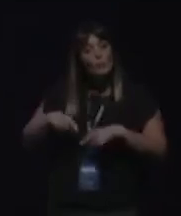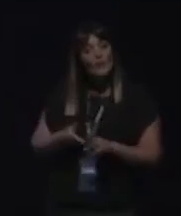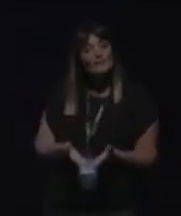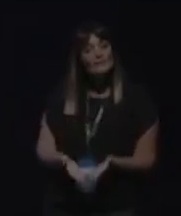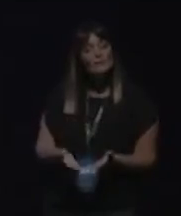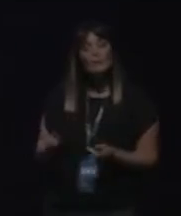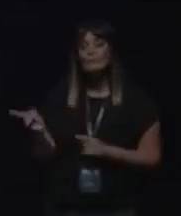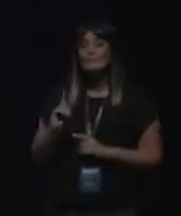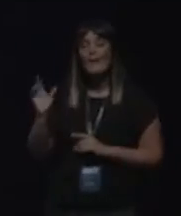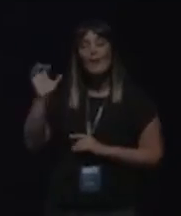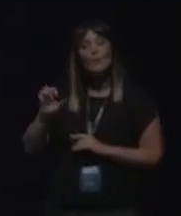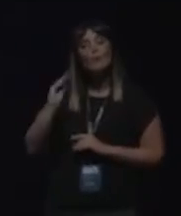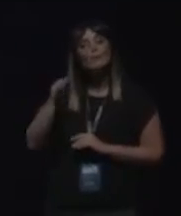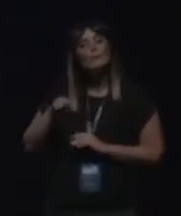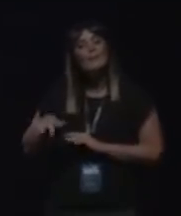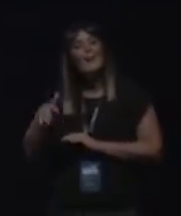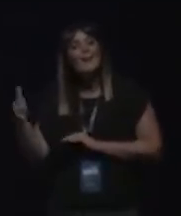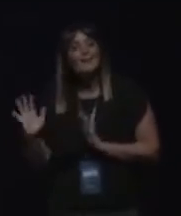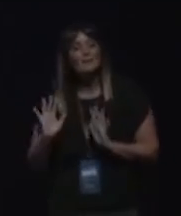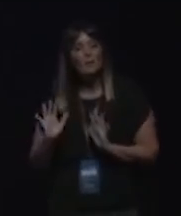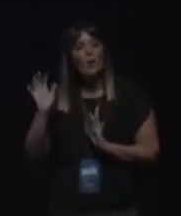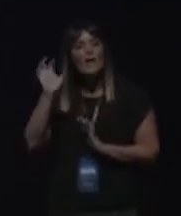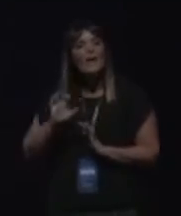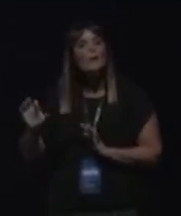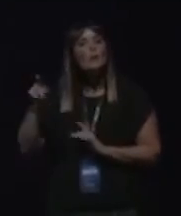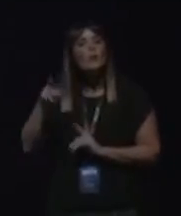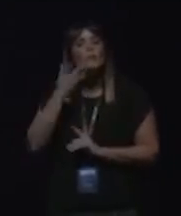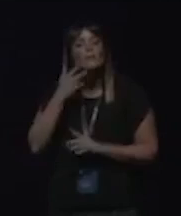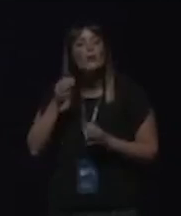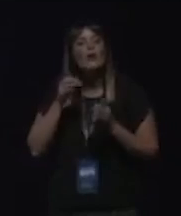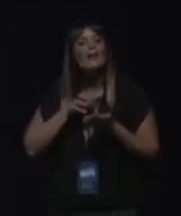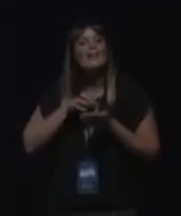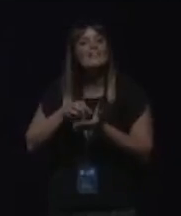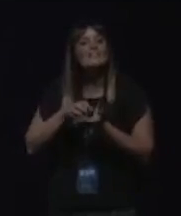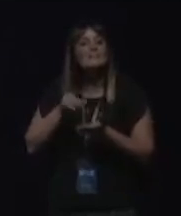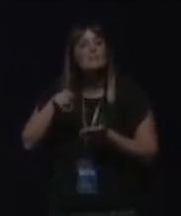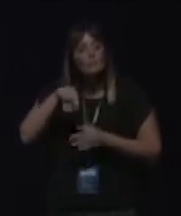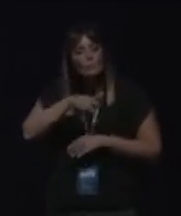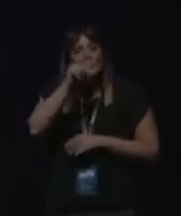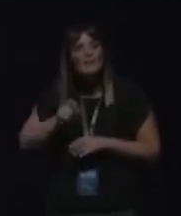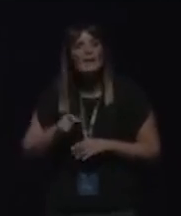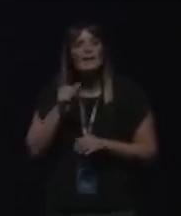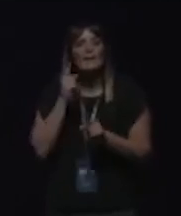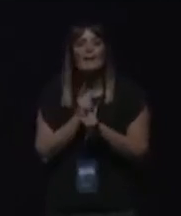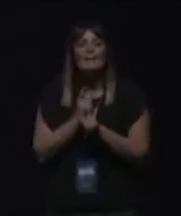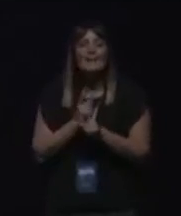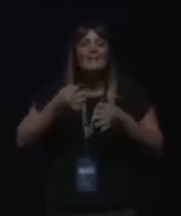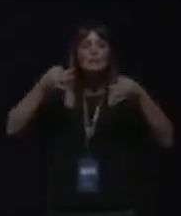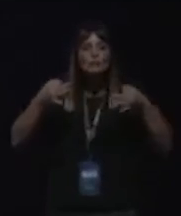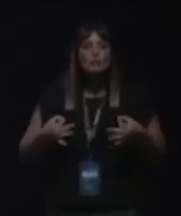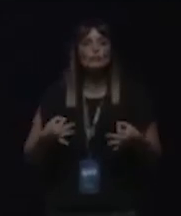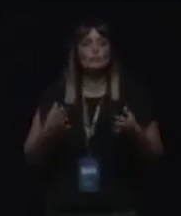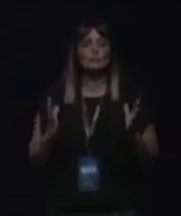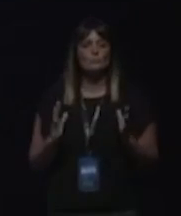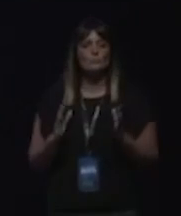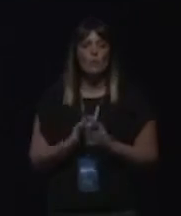non è questo che chiedeva l'Europa. L'Europa vuole investire anche in Italia, ma essendo protetta da una giustizia giusta, rapida,